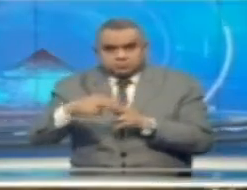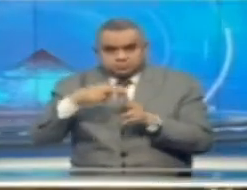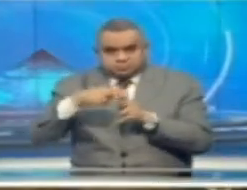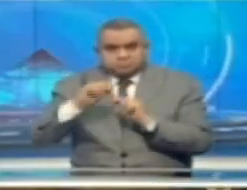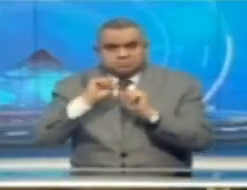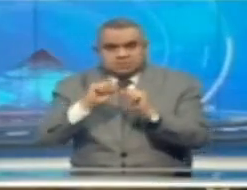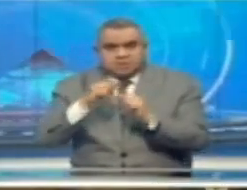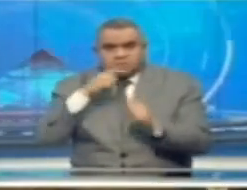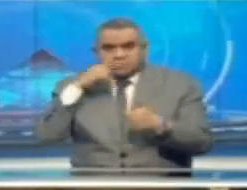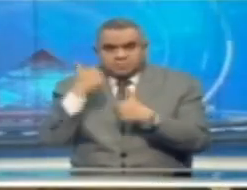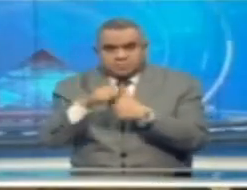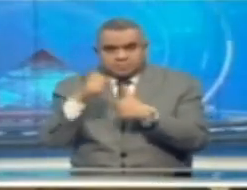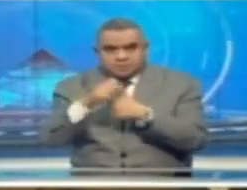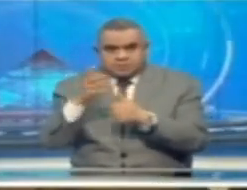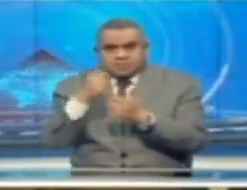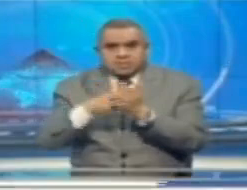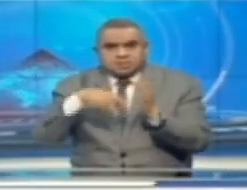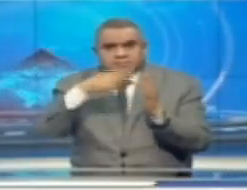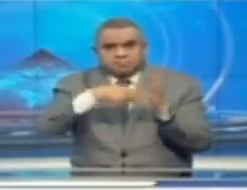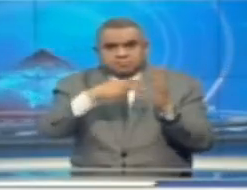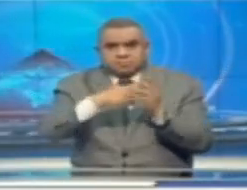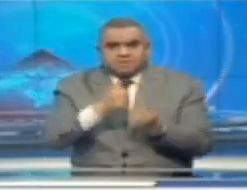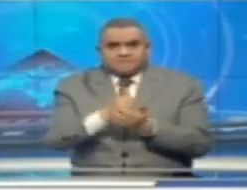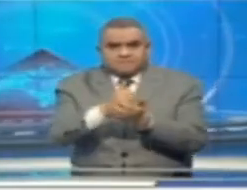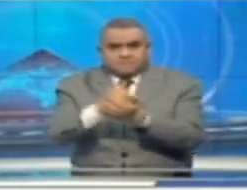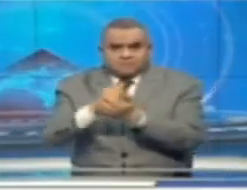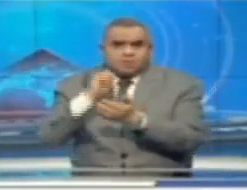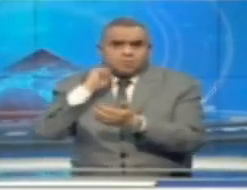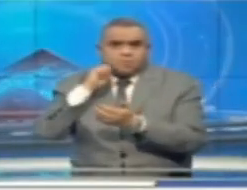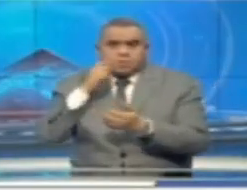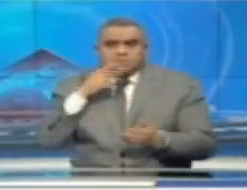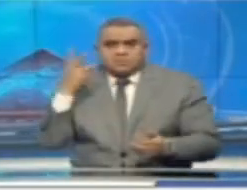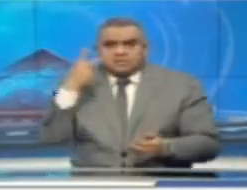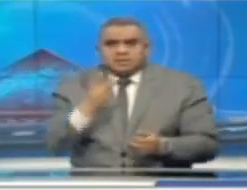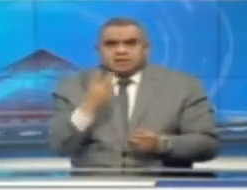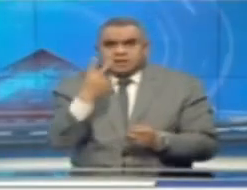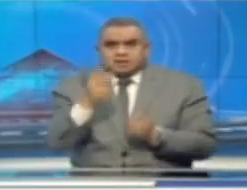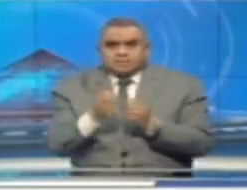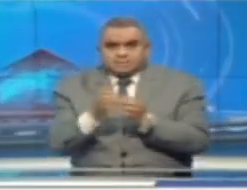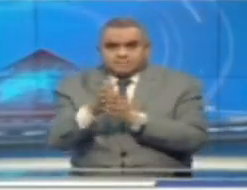8,600,000,000 جنيه، كما تم إتاحة اعتمادات مالية للمحافظات بقيمة